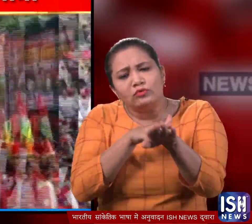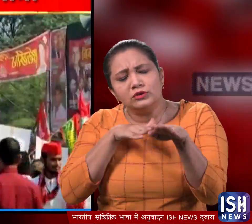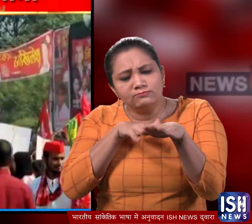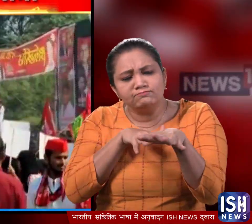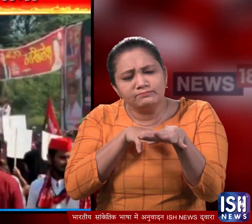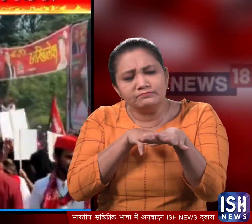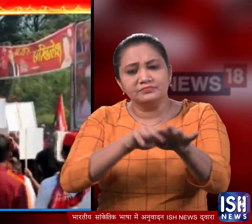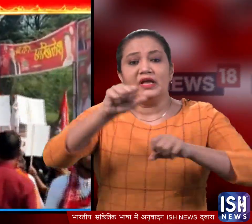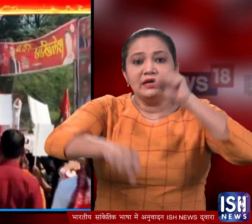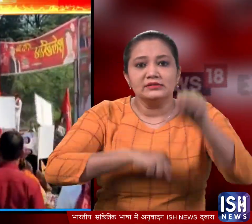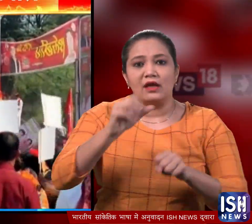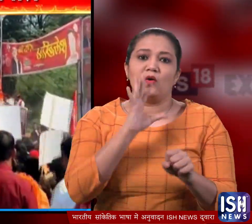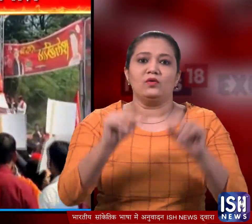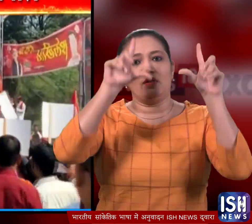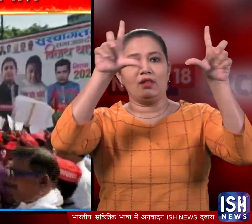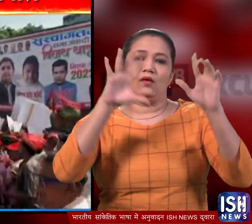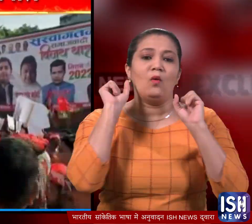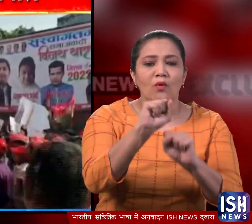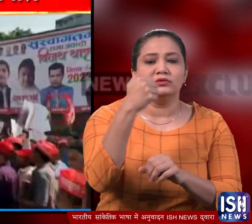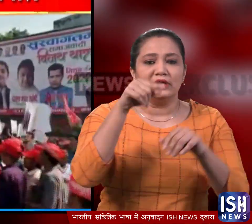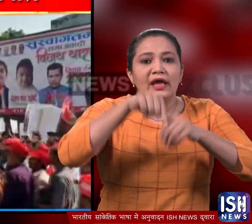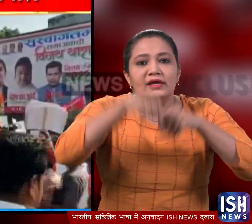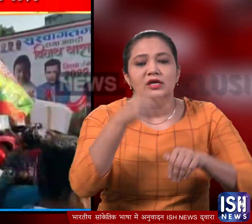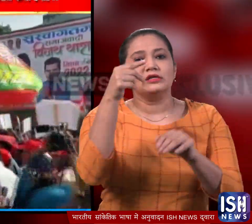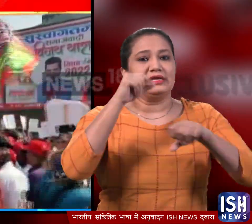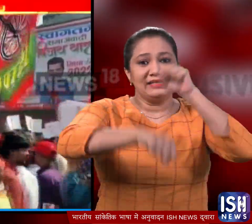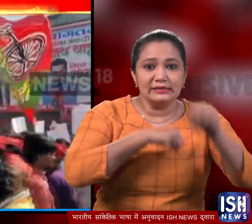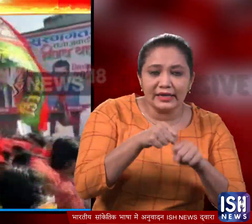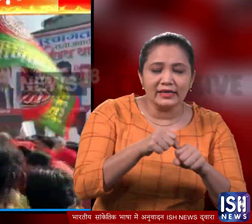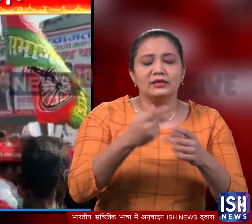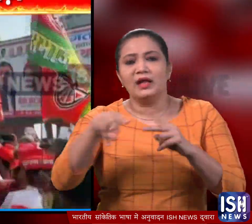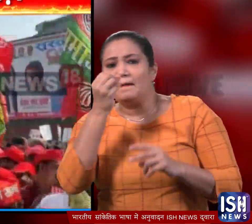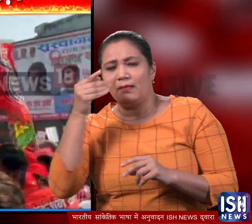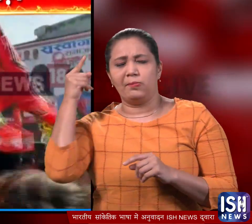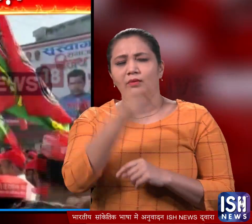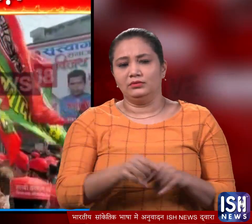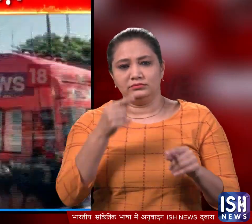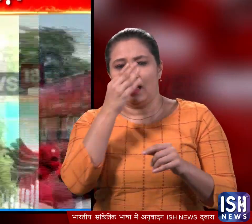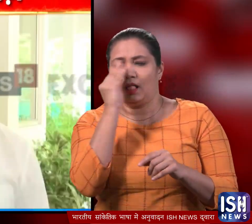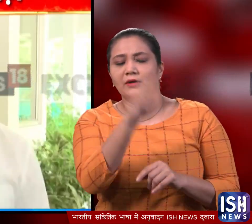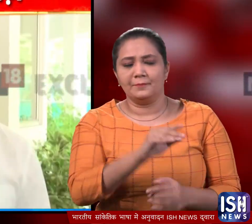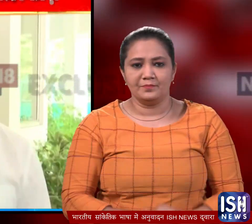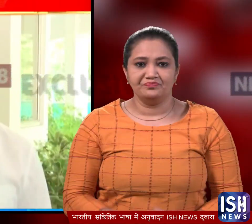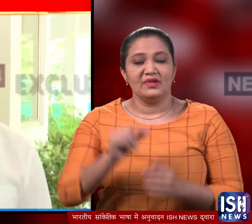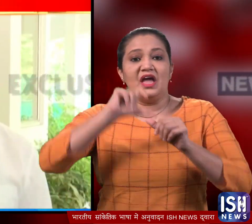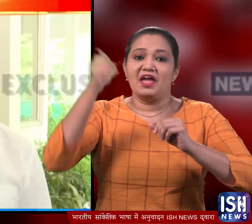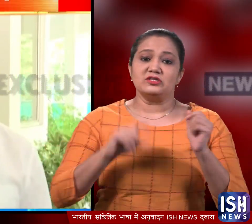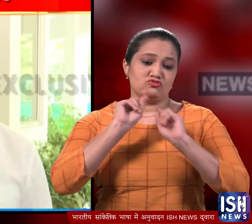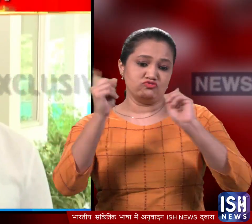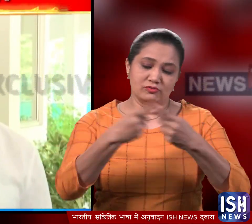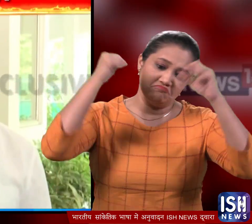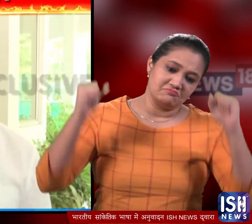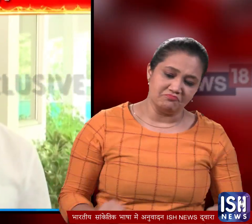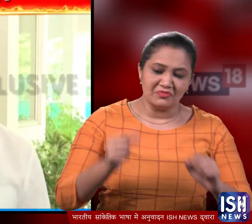रही। चूंकि साइकिल चुनाव निशान वाली यात्रा एयर कंडीशन बस से निकली, इसलिए बीजेपी ने इस पर निशाना साधा। एसी कमरे से निकल